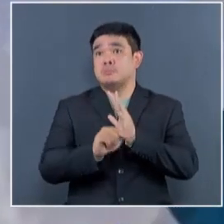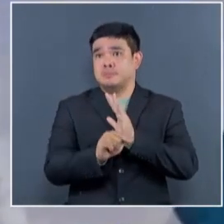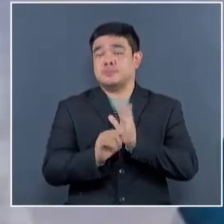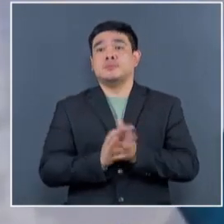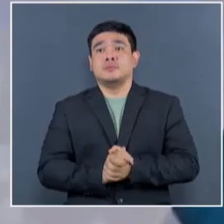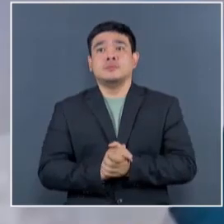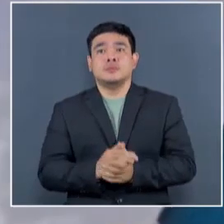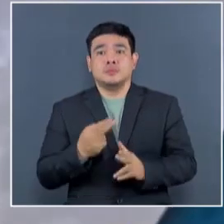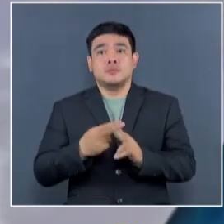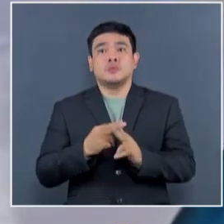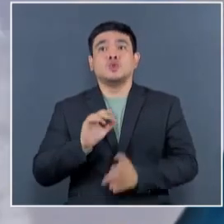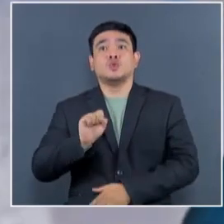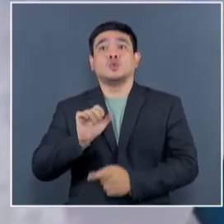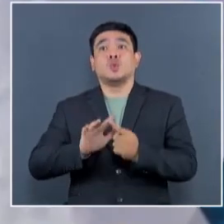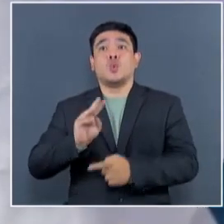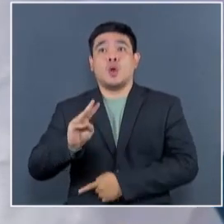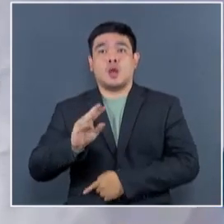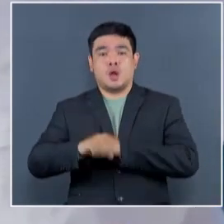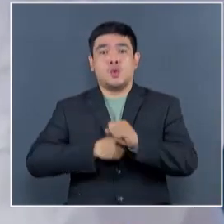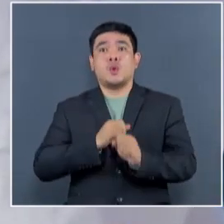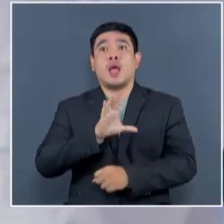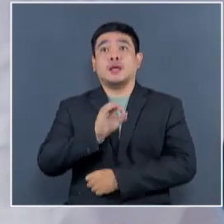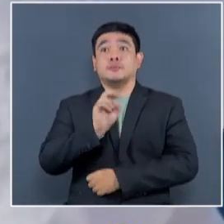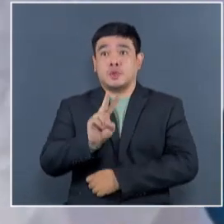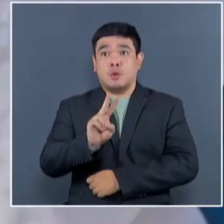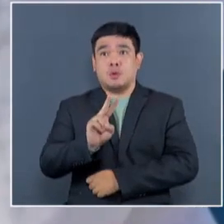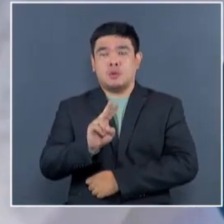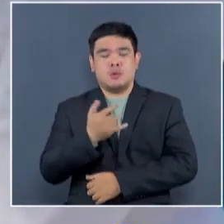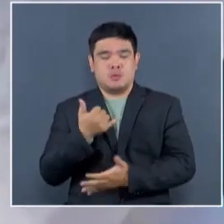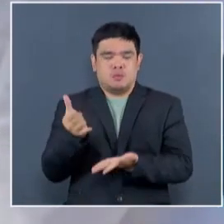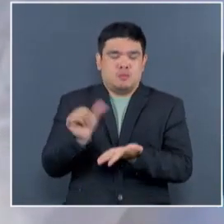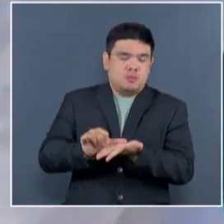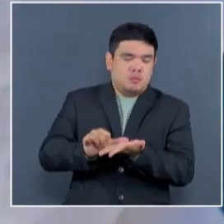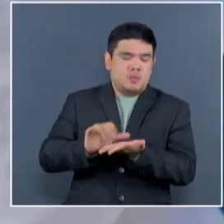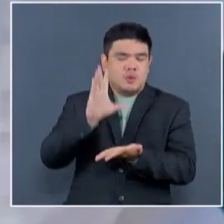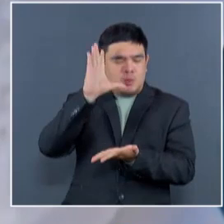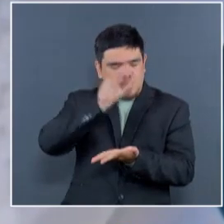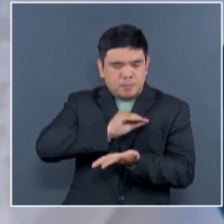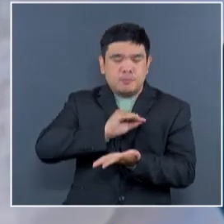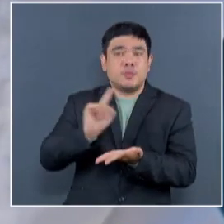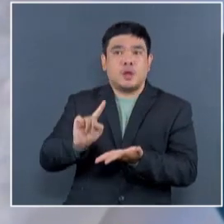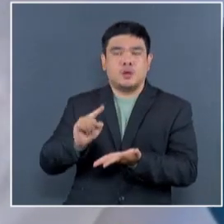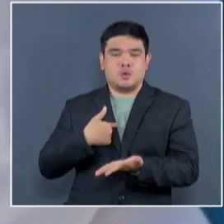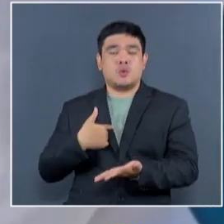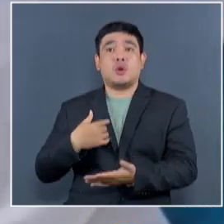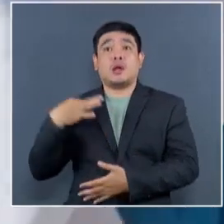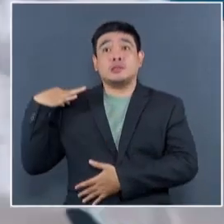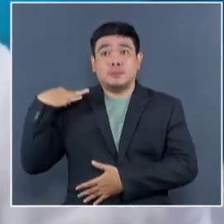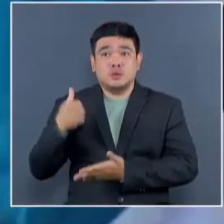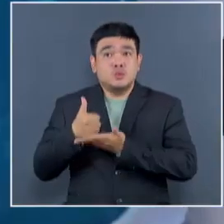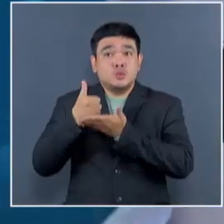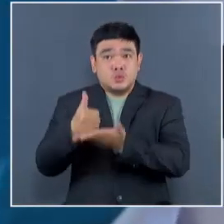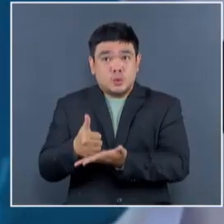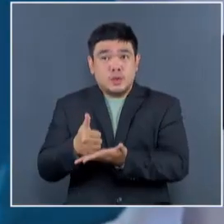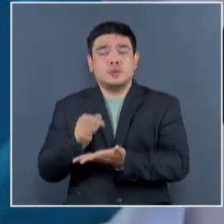เหตุพบนายสุวรรณอายุ 52ปีสภาพนี้นอนจมกองเลือดหมดสติไม่หายใจครับกู้ภเองก็ช่วยการฐมพยาบาลก่อนทำการ